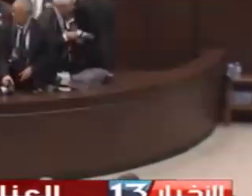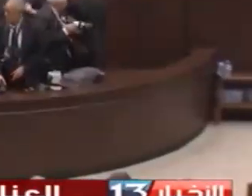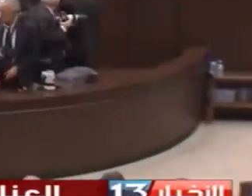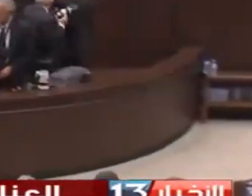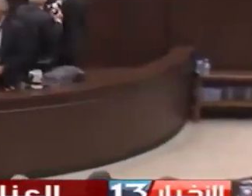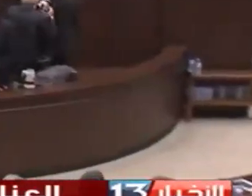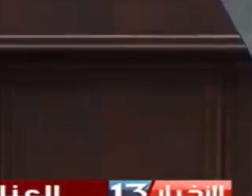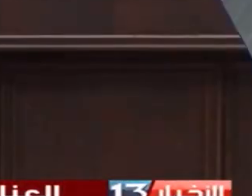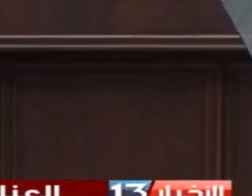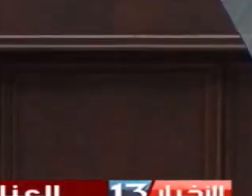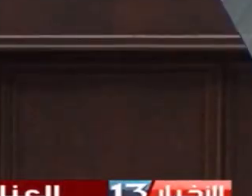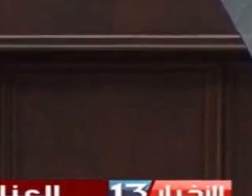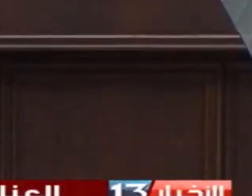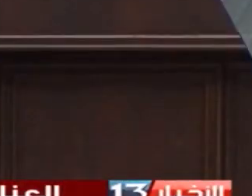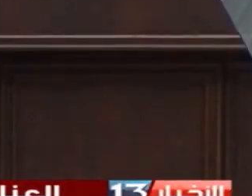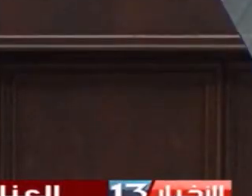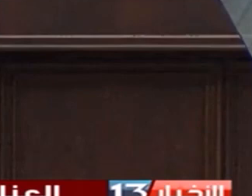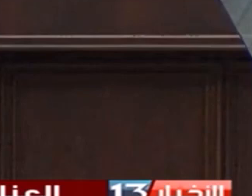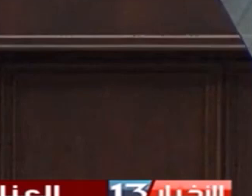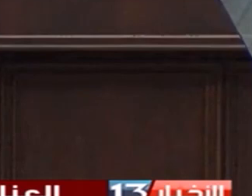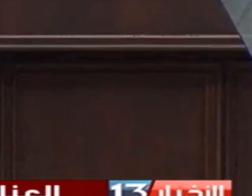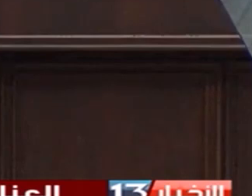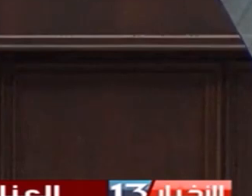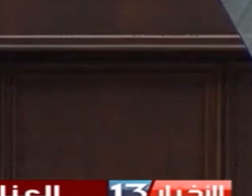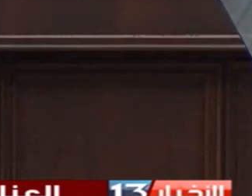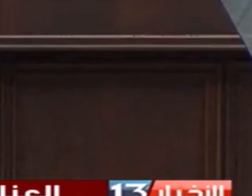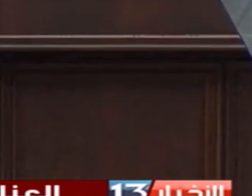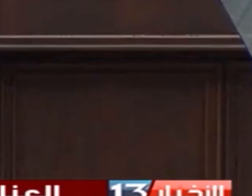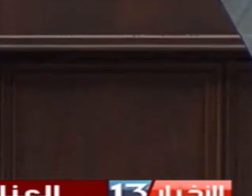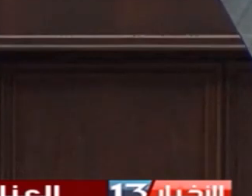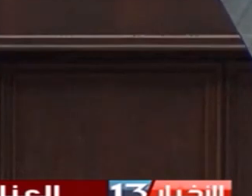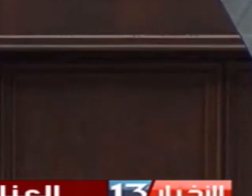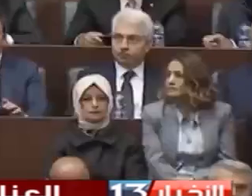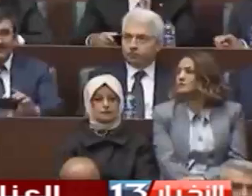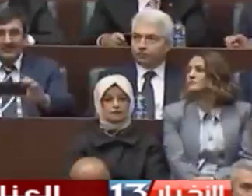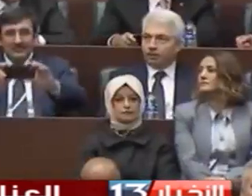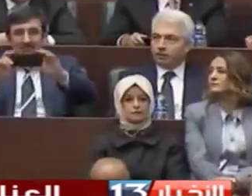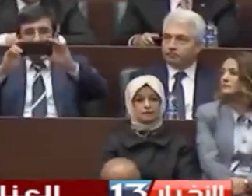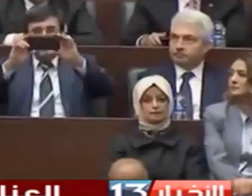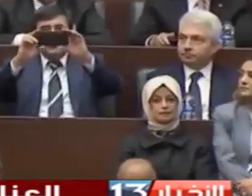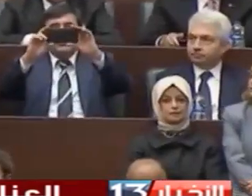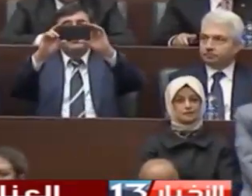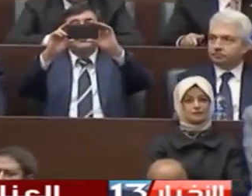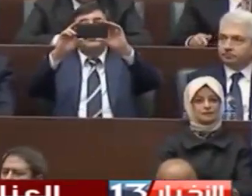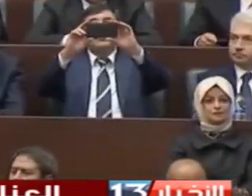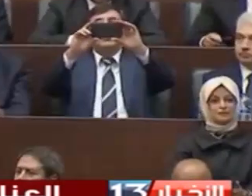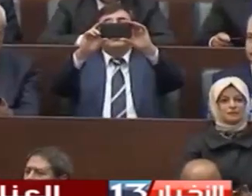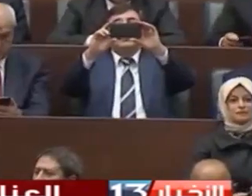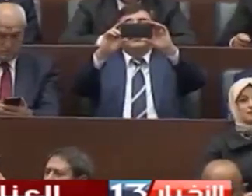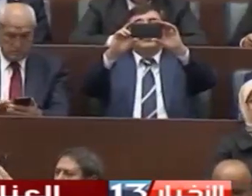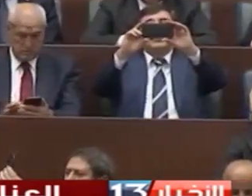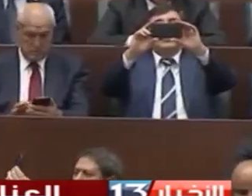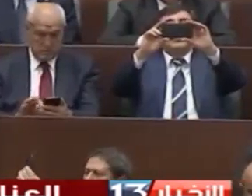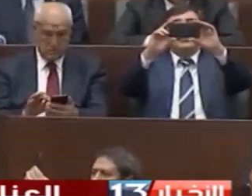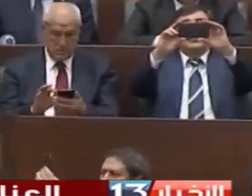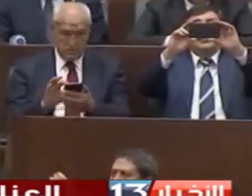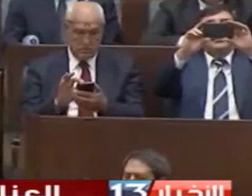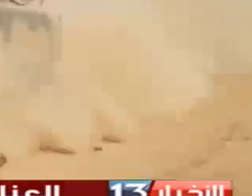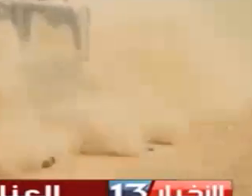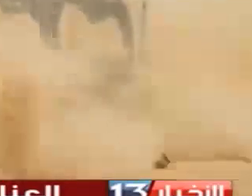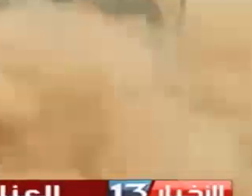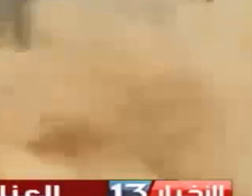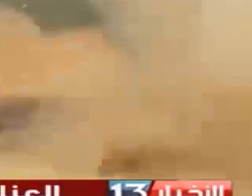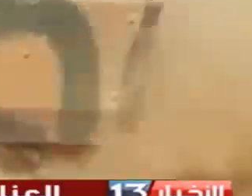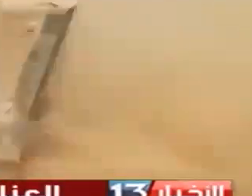اردوغان يقول انه لا يمكن وقف الهجوم التركي في سوريا قبل ان يحقق اهدافه والجيش السوري سيطر على